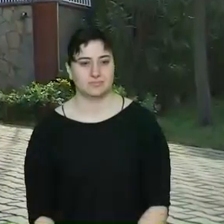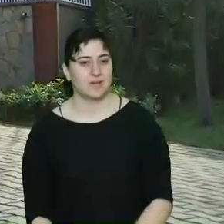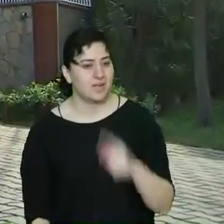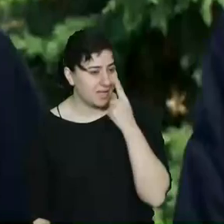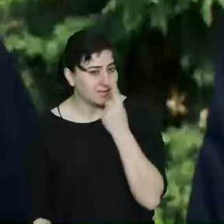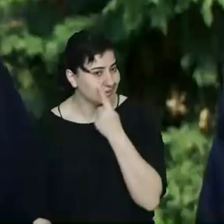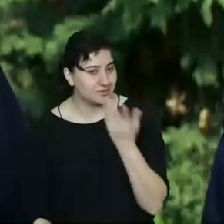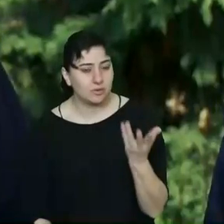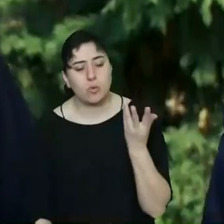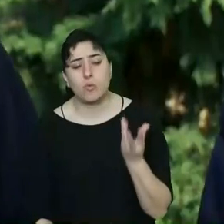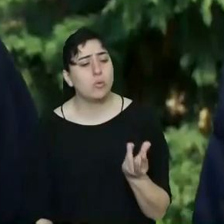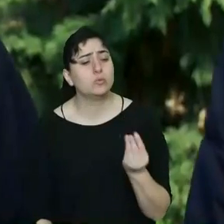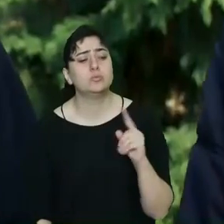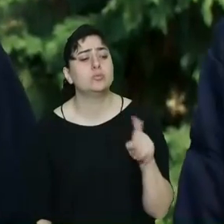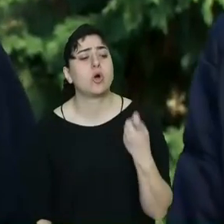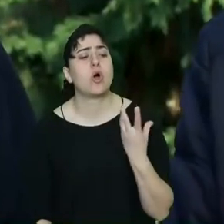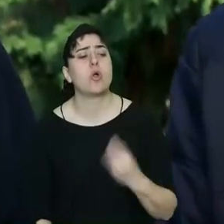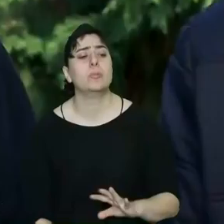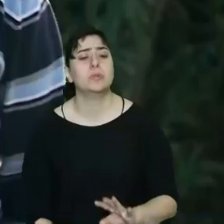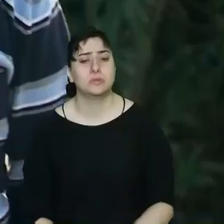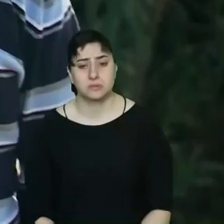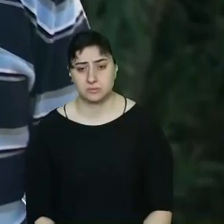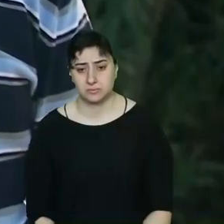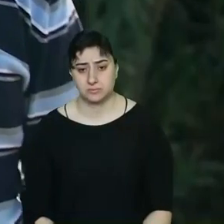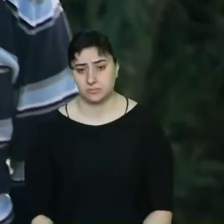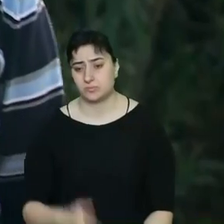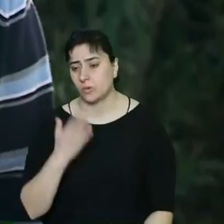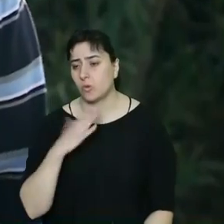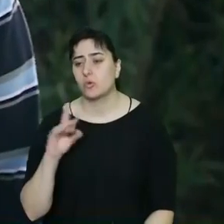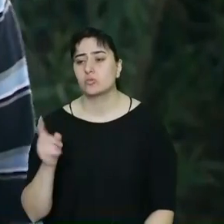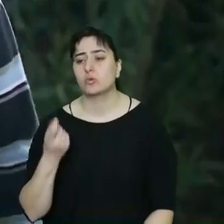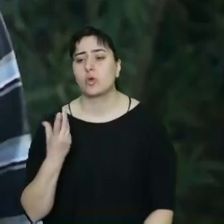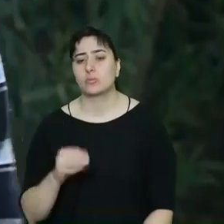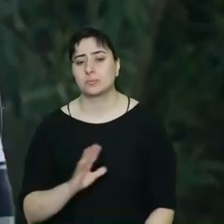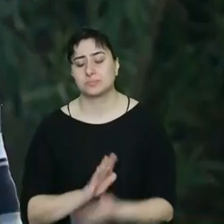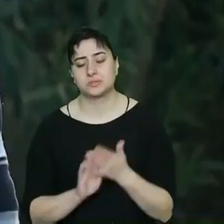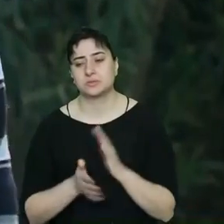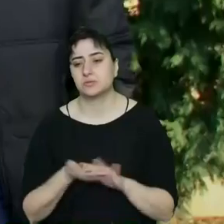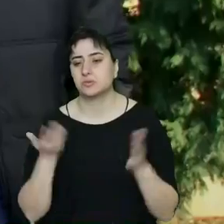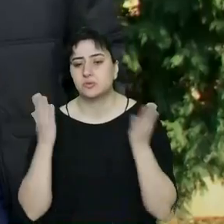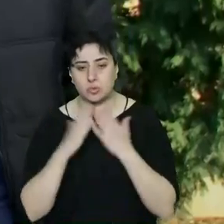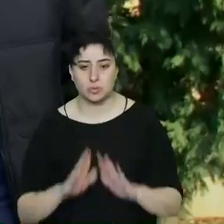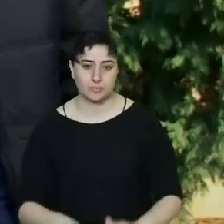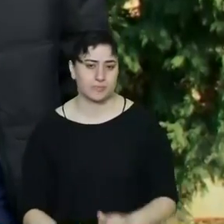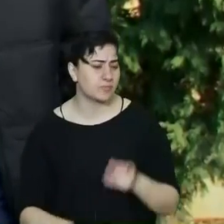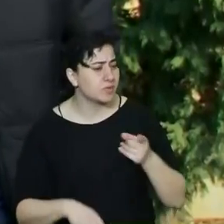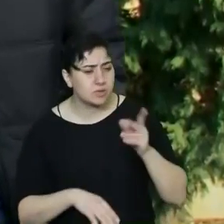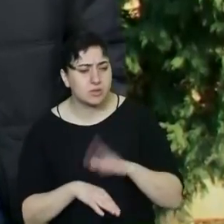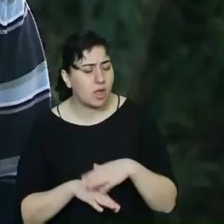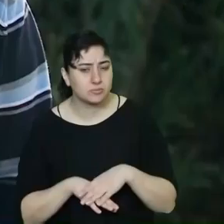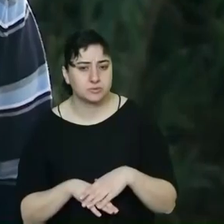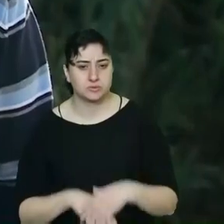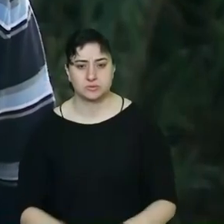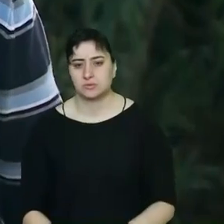Enişte, ne oldu ya? Bulamadın mı papağanı? Yok hanım, bulamadım. Hiçbir yerde yok ya. Ne yapacaksın peki Şükrü